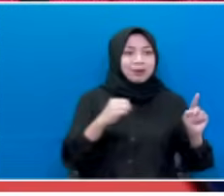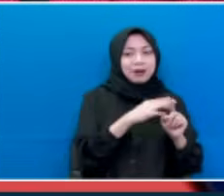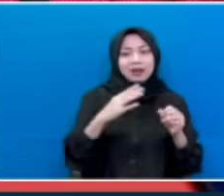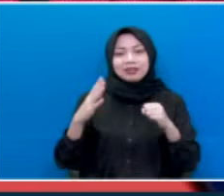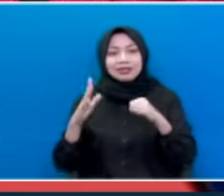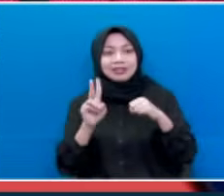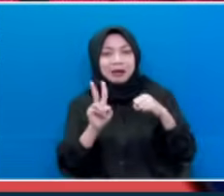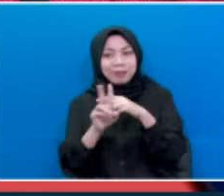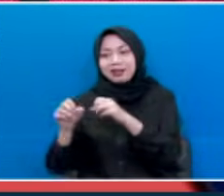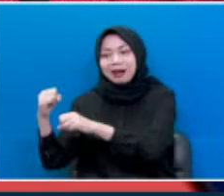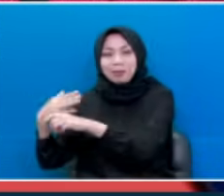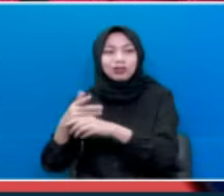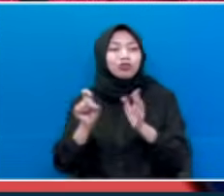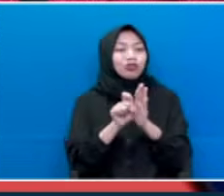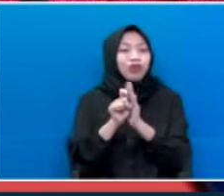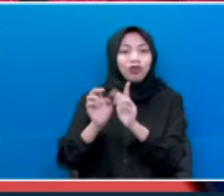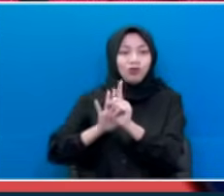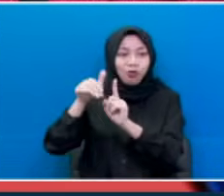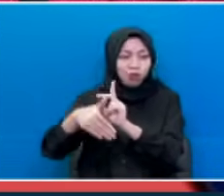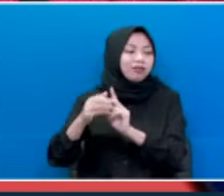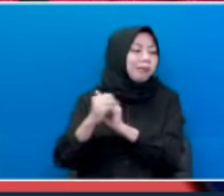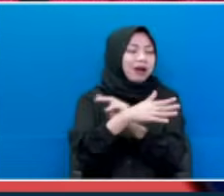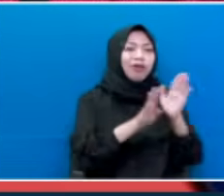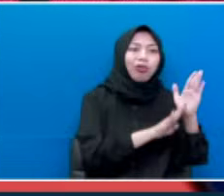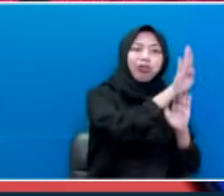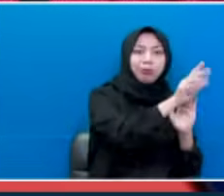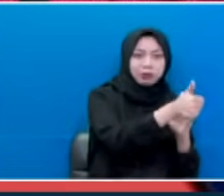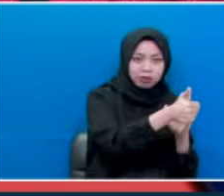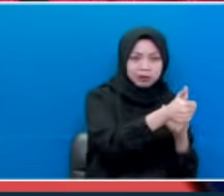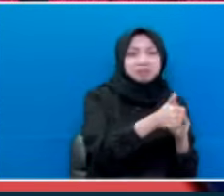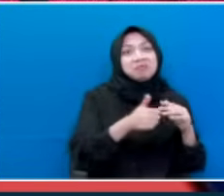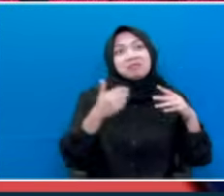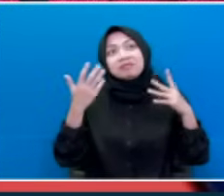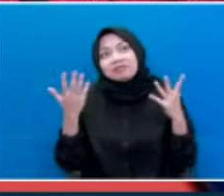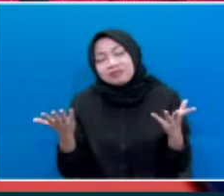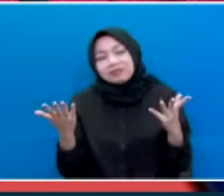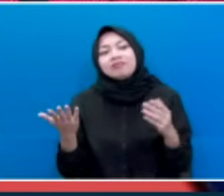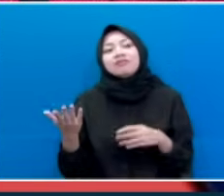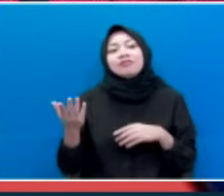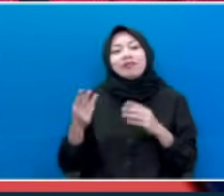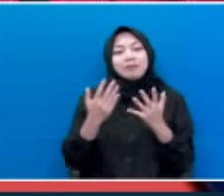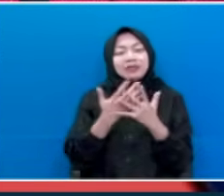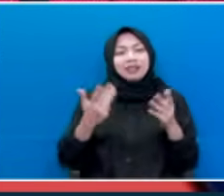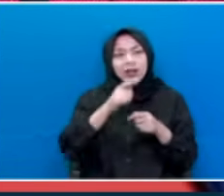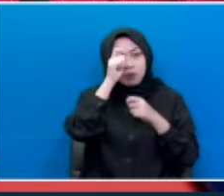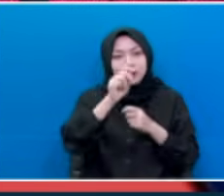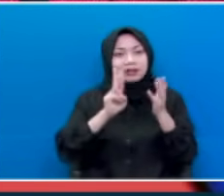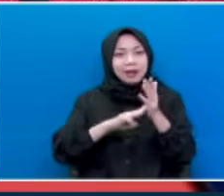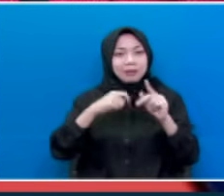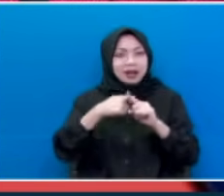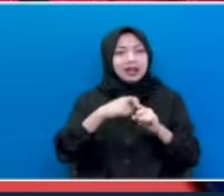dua yang lain gitu kan Nah masalahnya Apakah ini akan keputusan mkmk ini akan merugikan